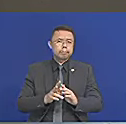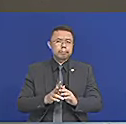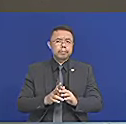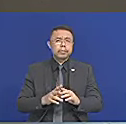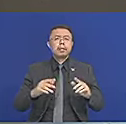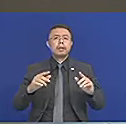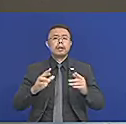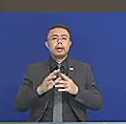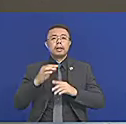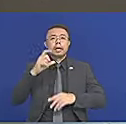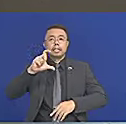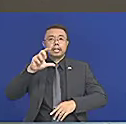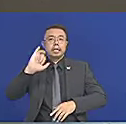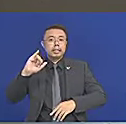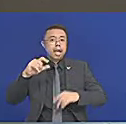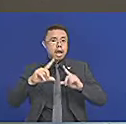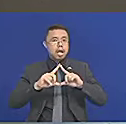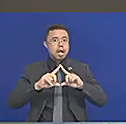CIA,